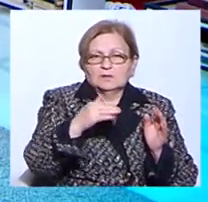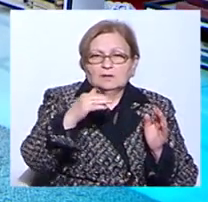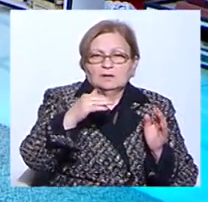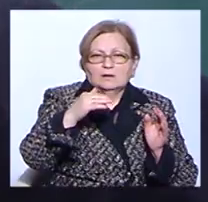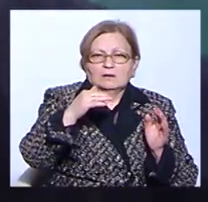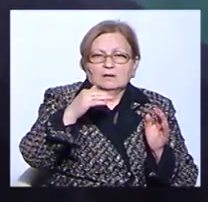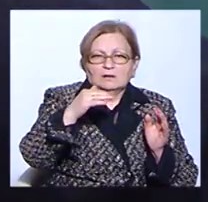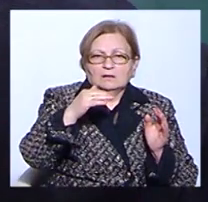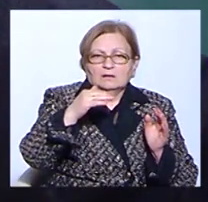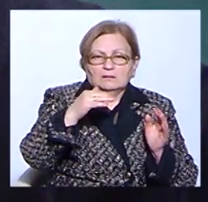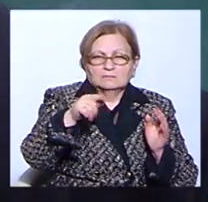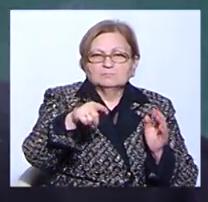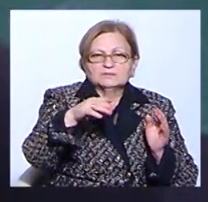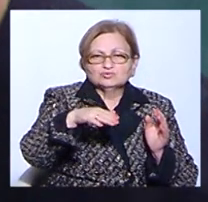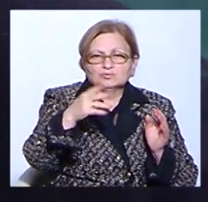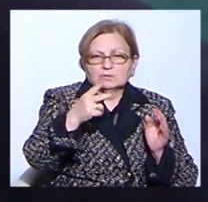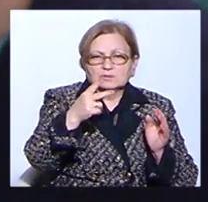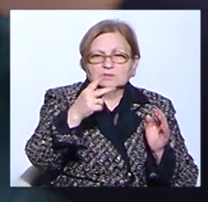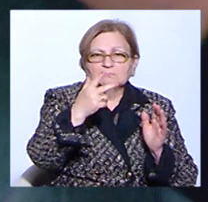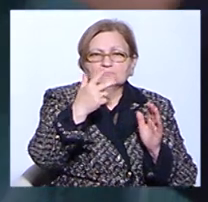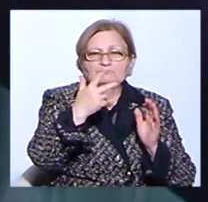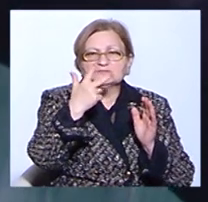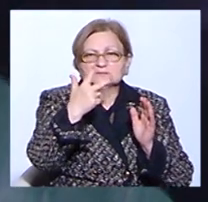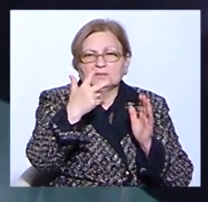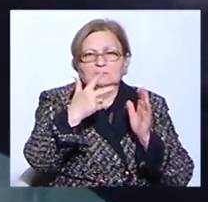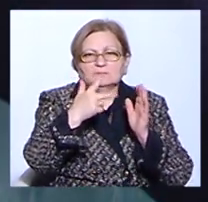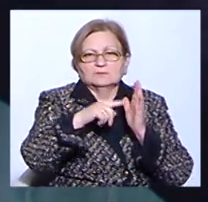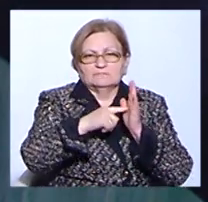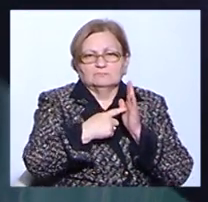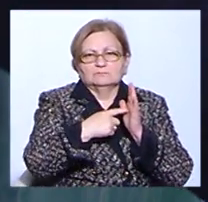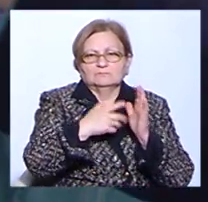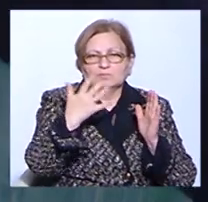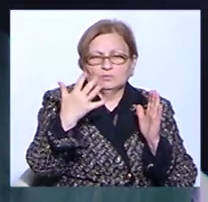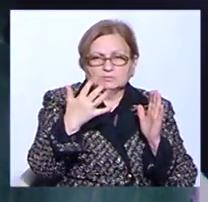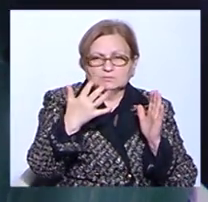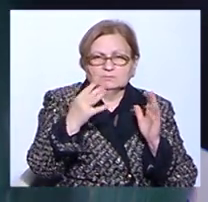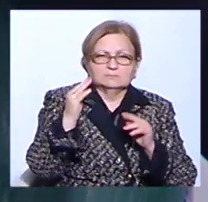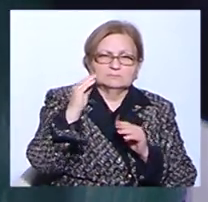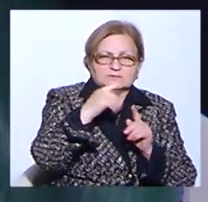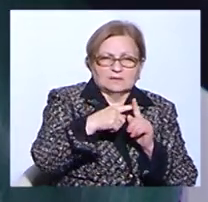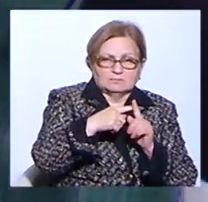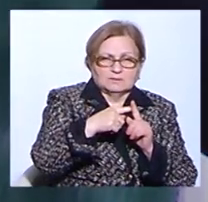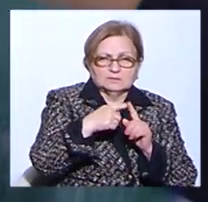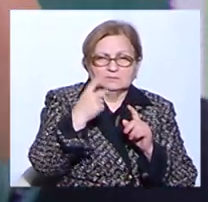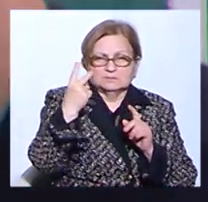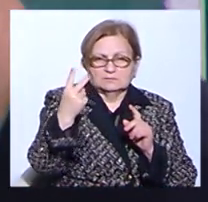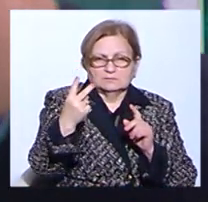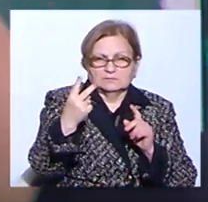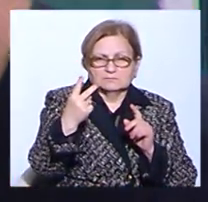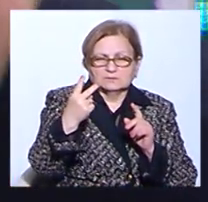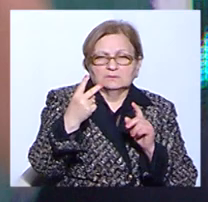ნიშნელი უნდა გამრავლდეს მთელების რაოდენობაზე, ანუ 3-ზე. 3 გამრავლებული 5-ზე დაემატოს რიცხველი